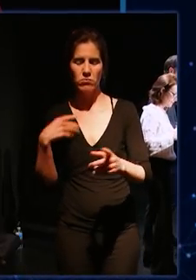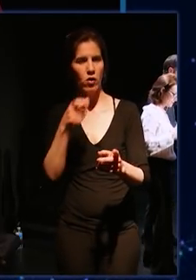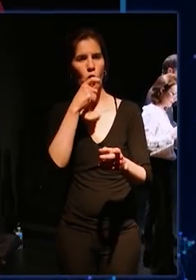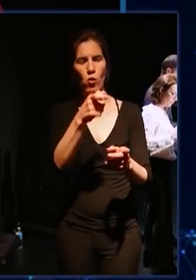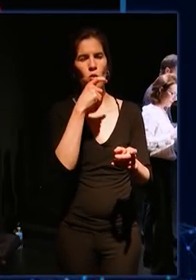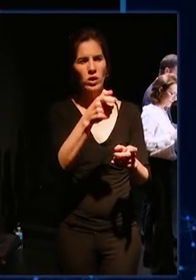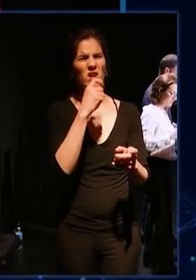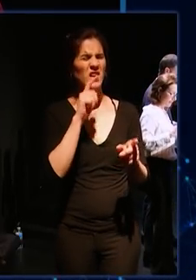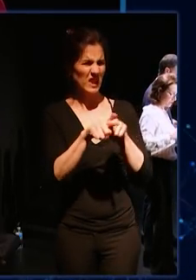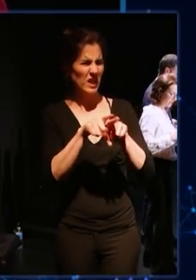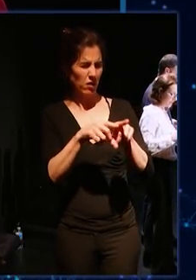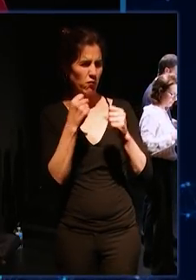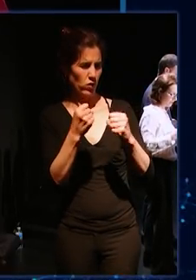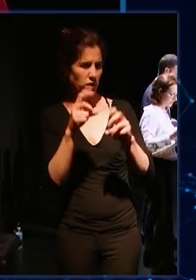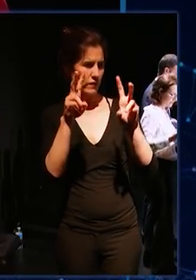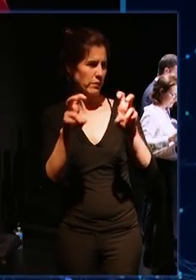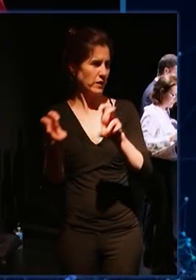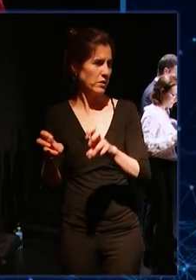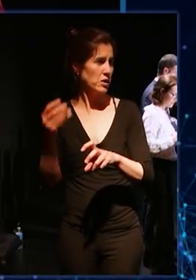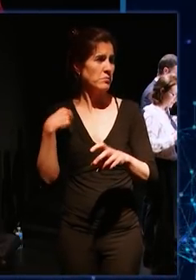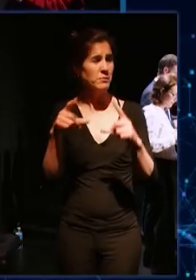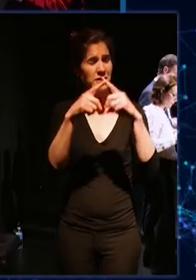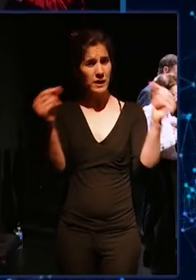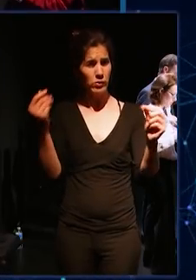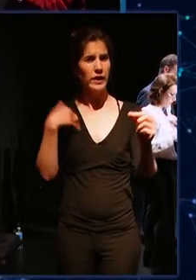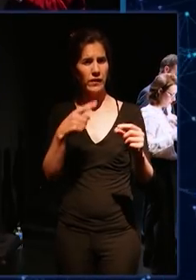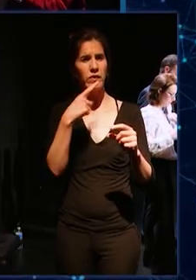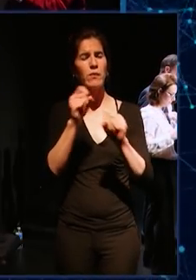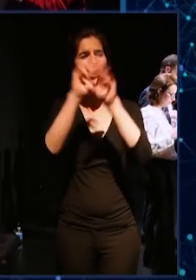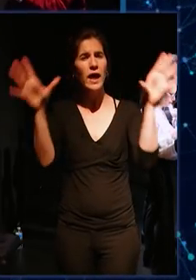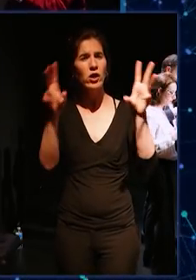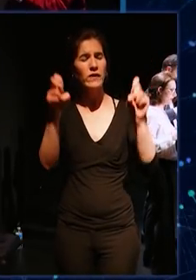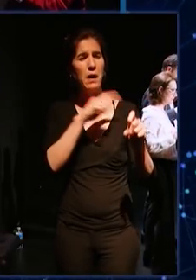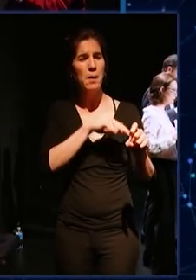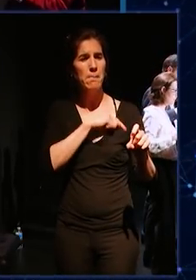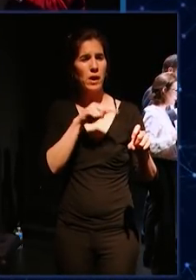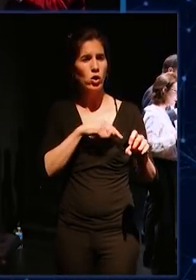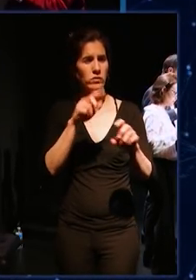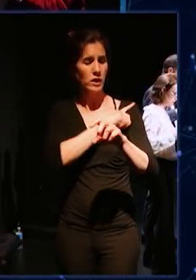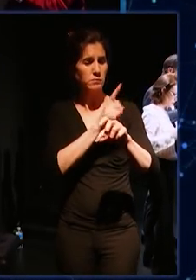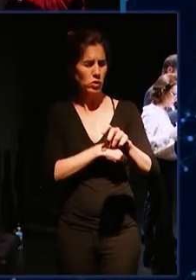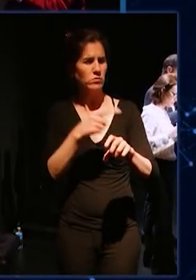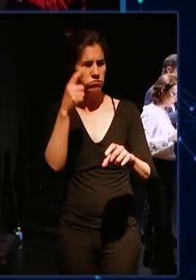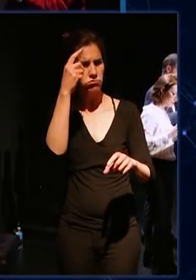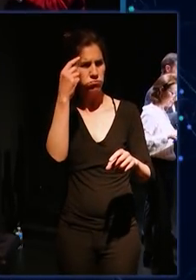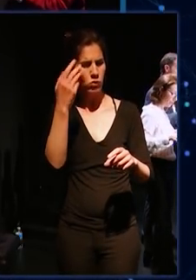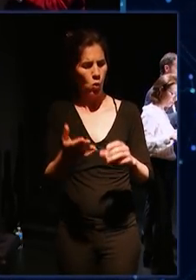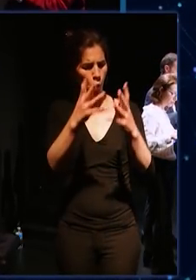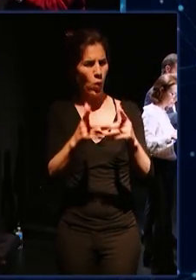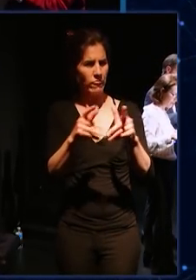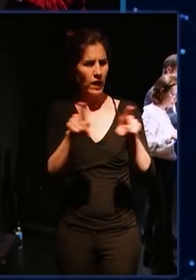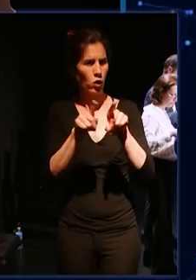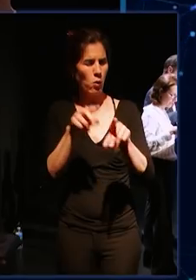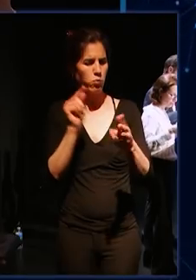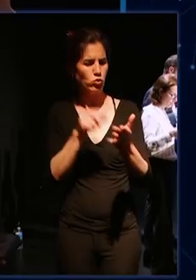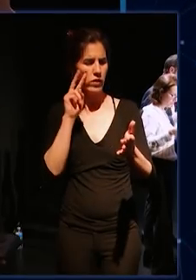seva banda, Esquerra Republicana ja va deixar clar en una d'aquestes entrevistes que el valor de l'esport el tenien en compte especialment des d'una perspectiva integradora i